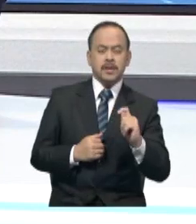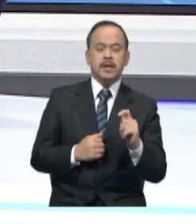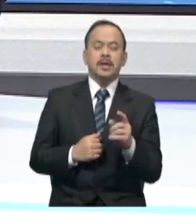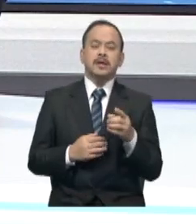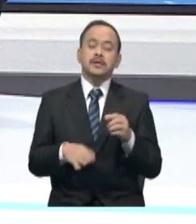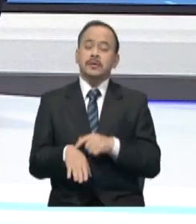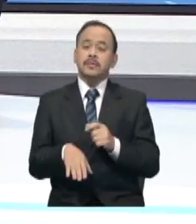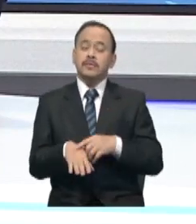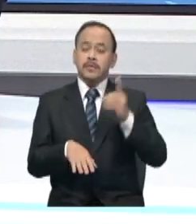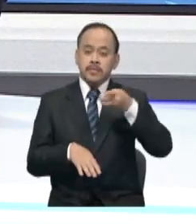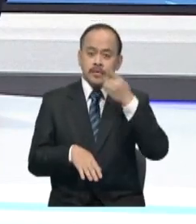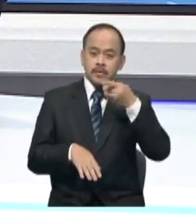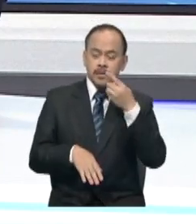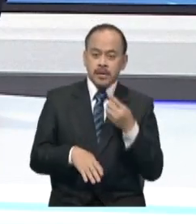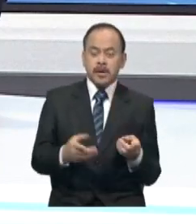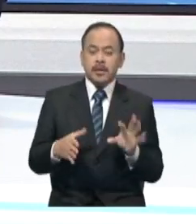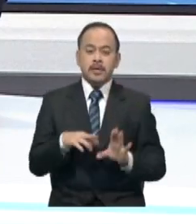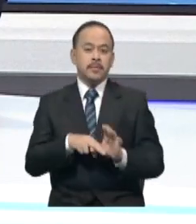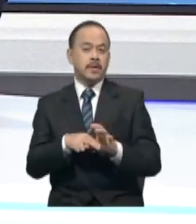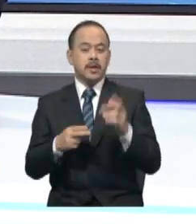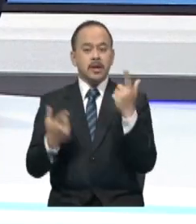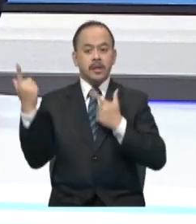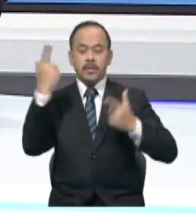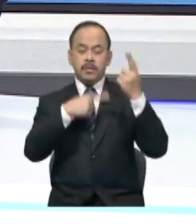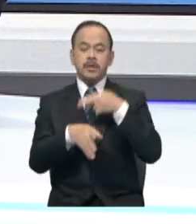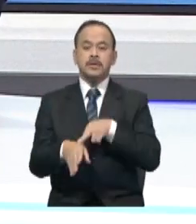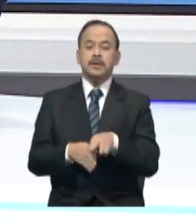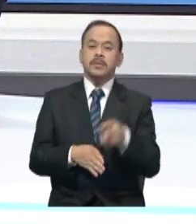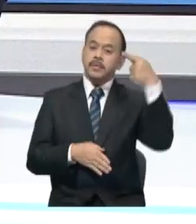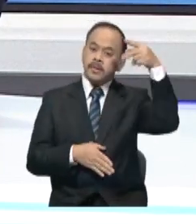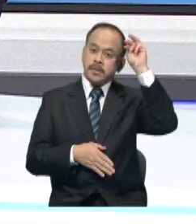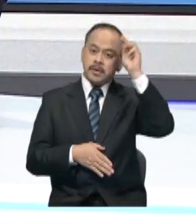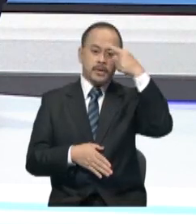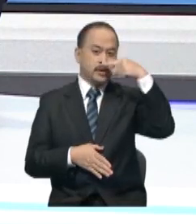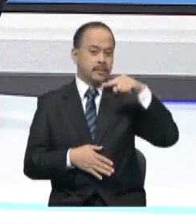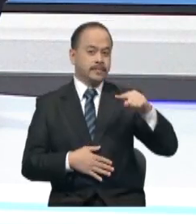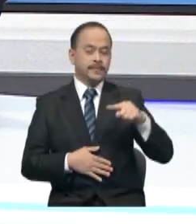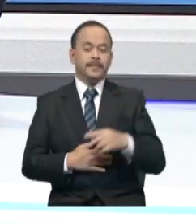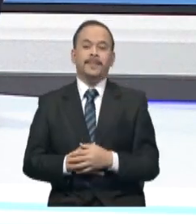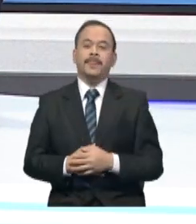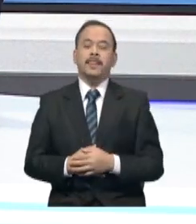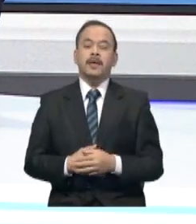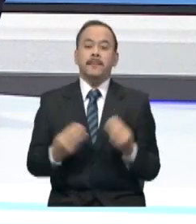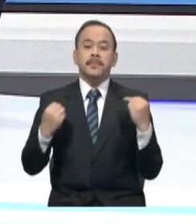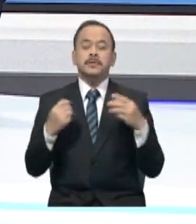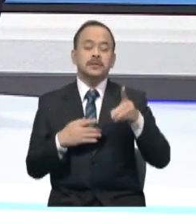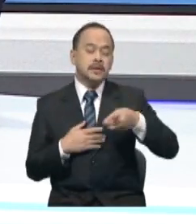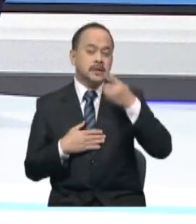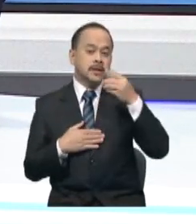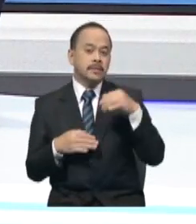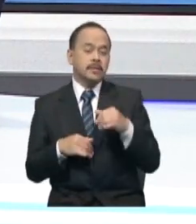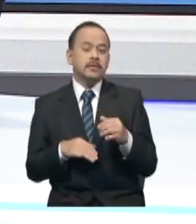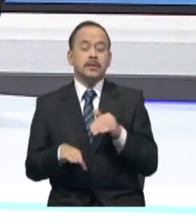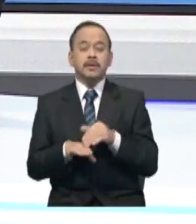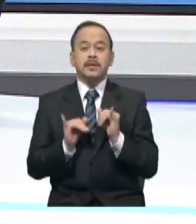rasmi sempena lawatan rasmi Tuan Yang Terutama Seta Tawisin, Perdana Menteri Kerajaan Thailand. Majlis santap berlangsung di Baitul